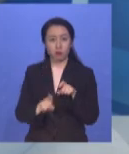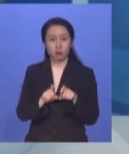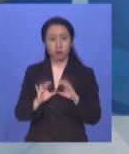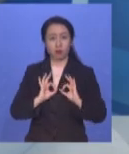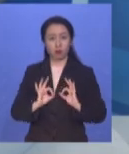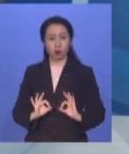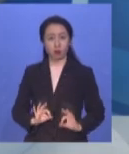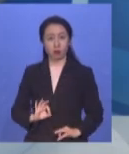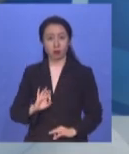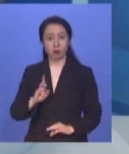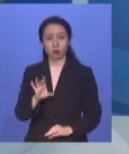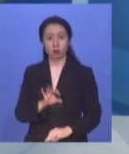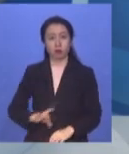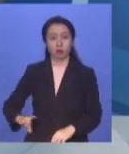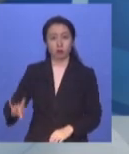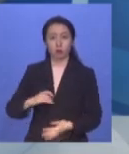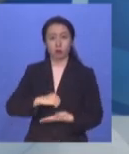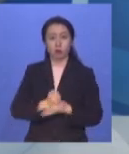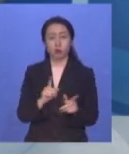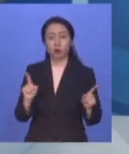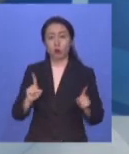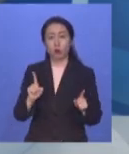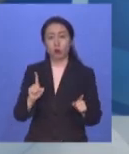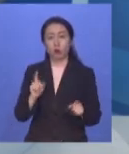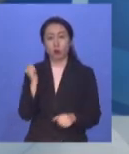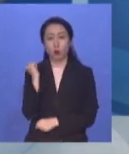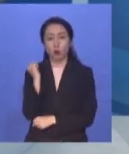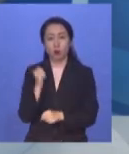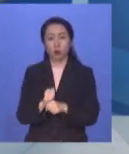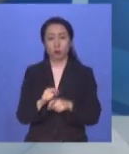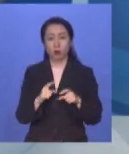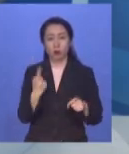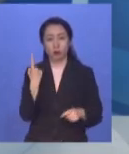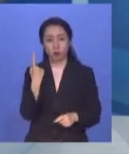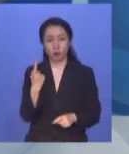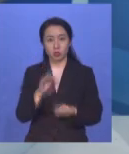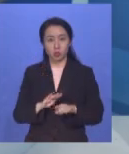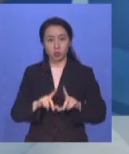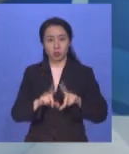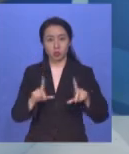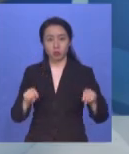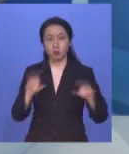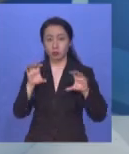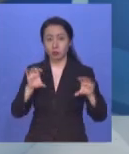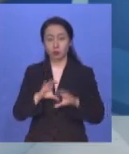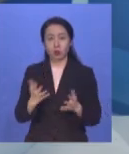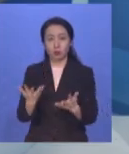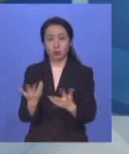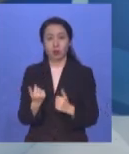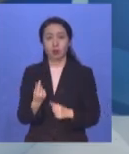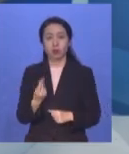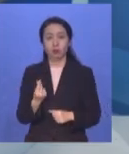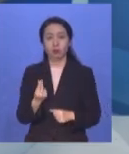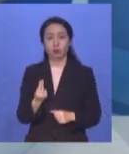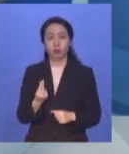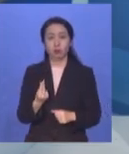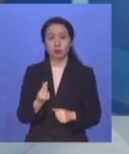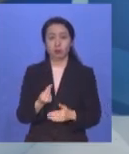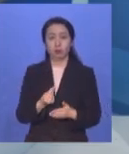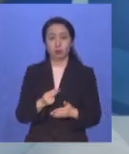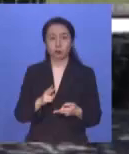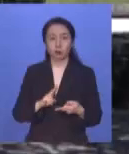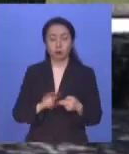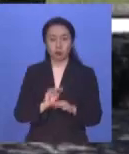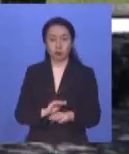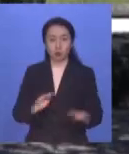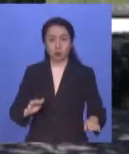проверки прокуратурой Эртауского района установлено, что работники одного из детских садов незаконно получали бюджетные средства путем